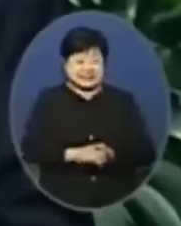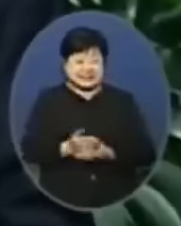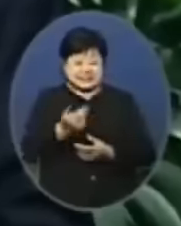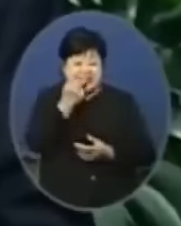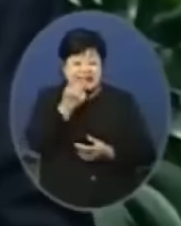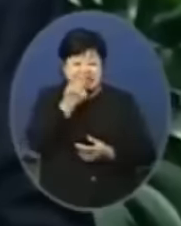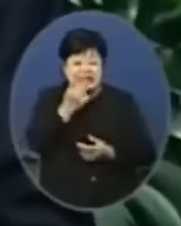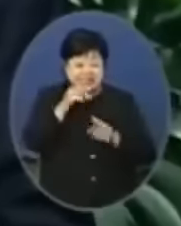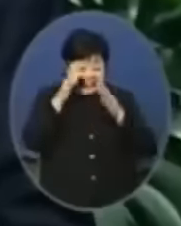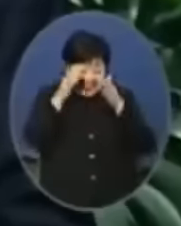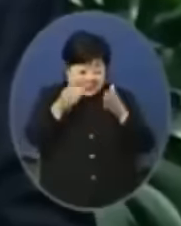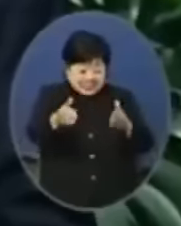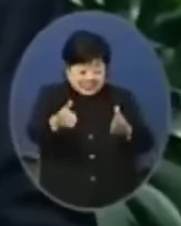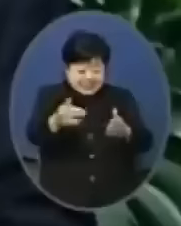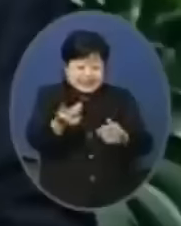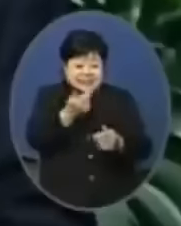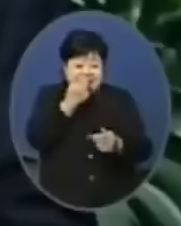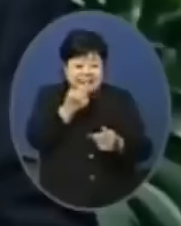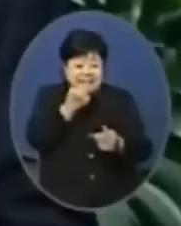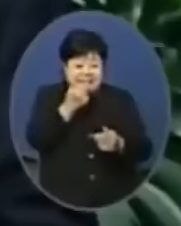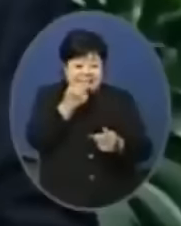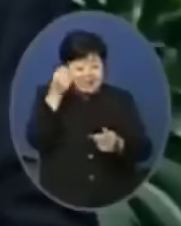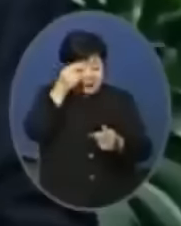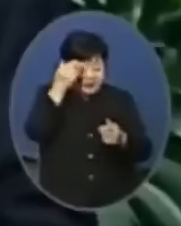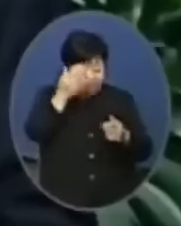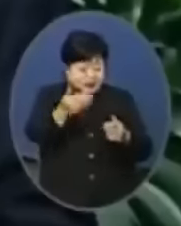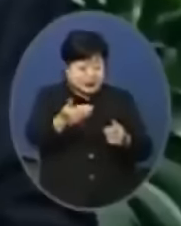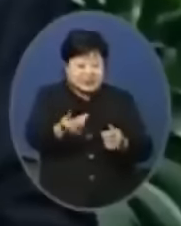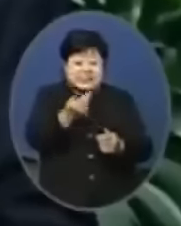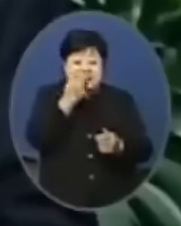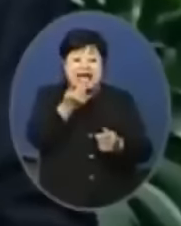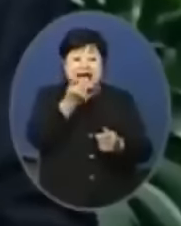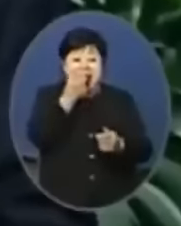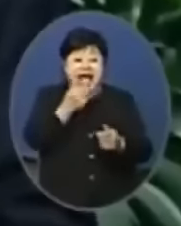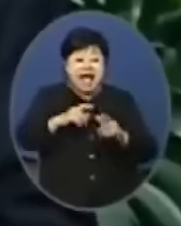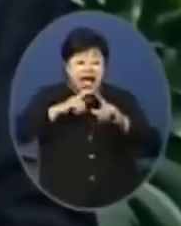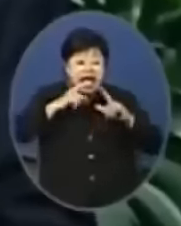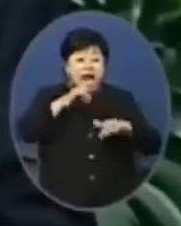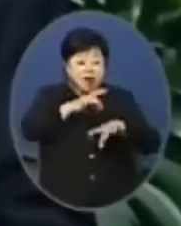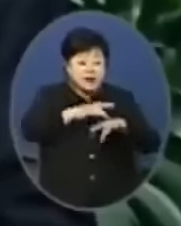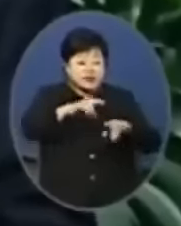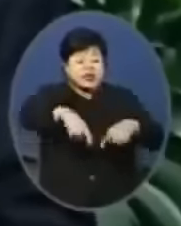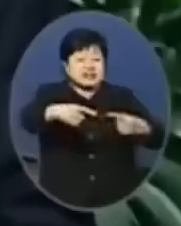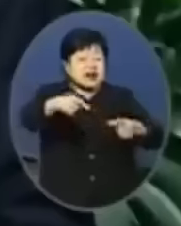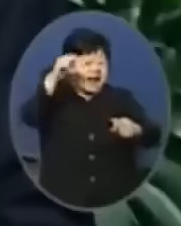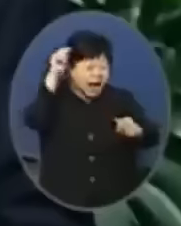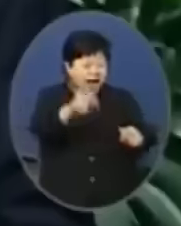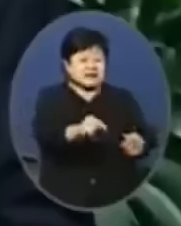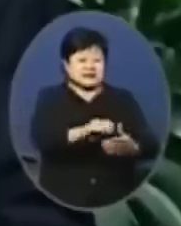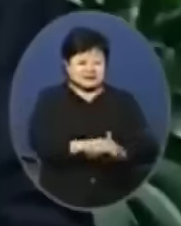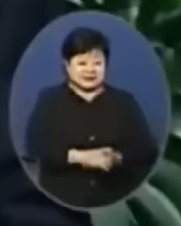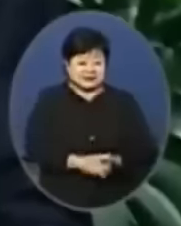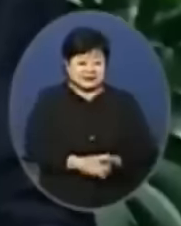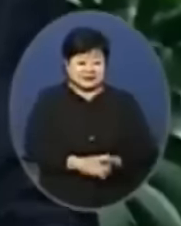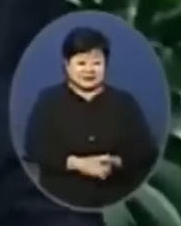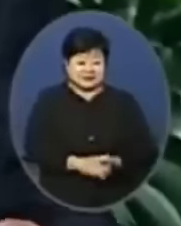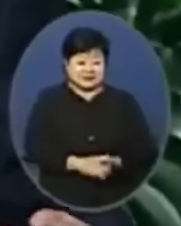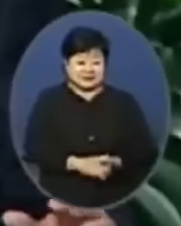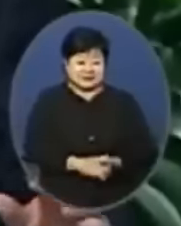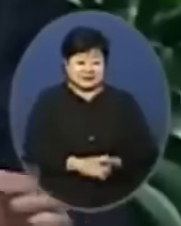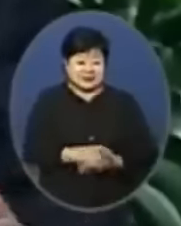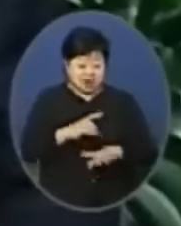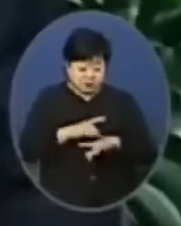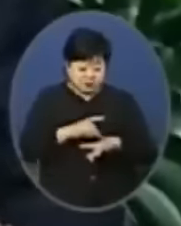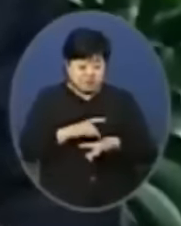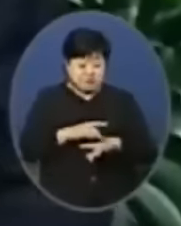생기를 향해서, 생기는 성령 아닙니까? 생기야 이 뼈 속에 들어가라. 아,